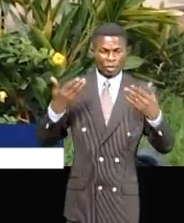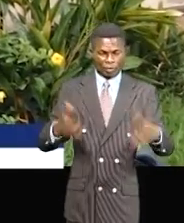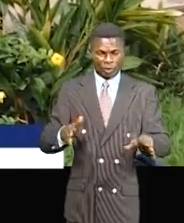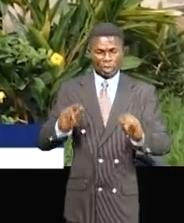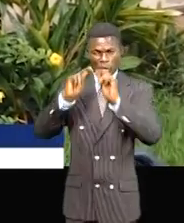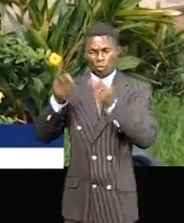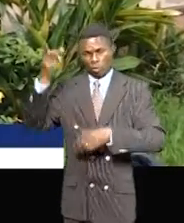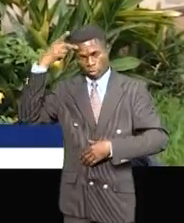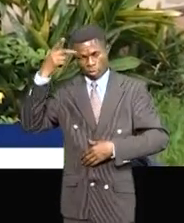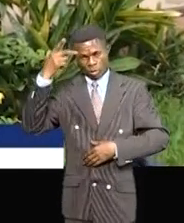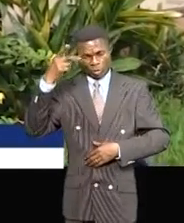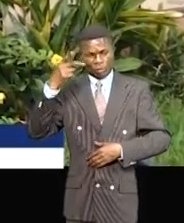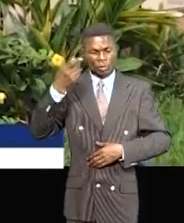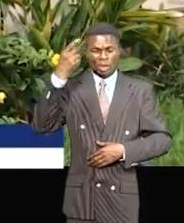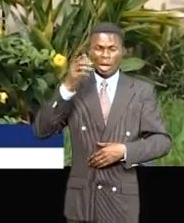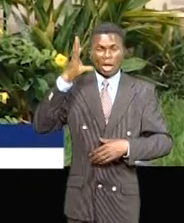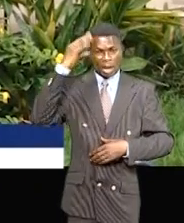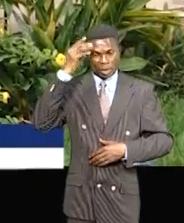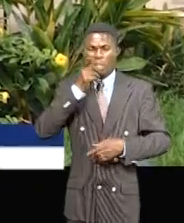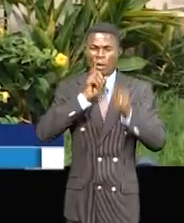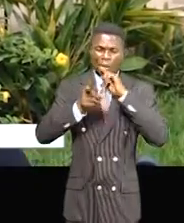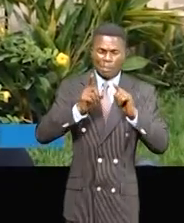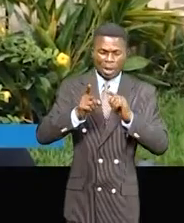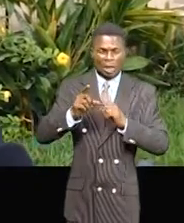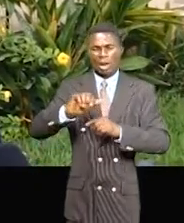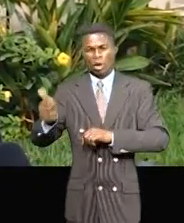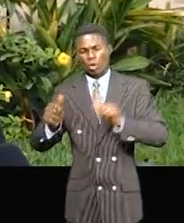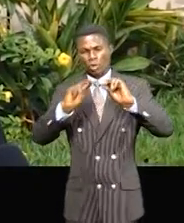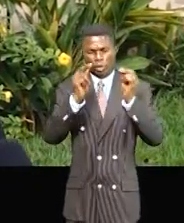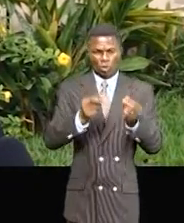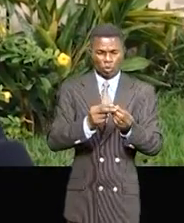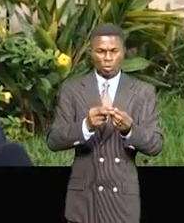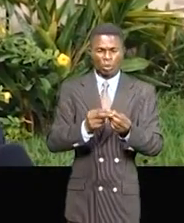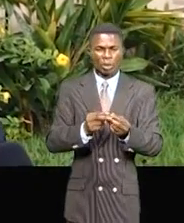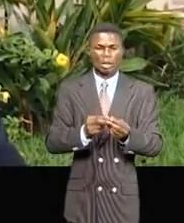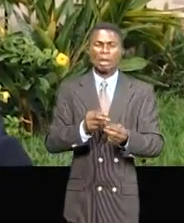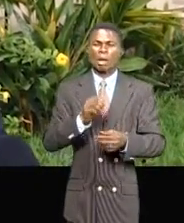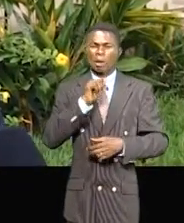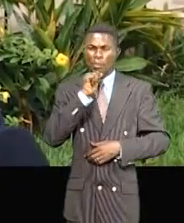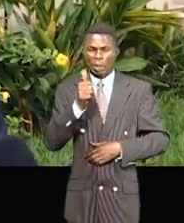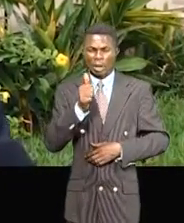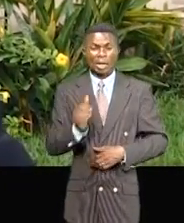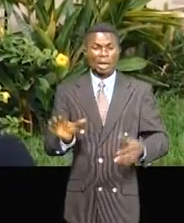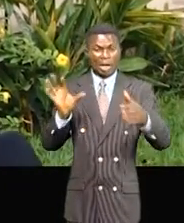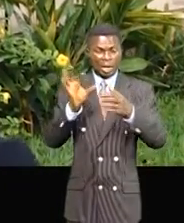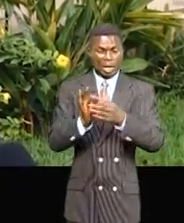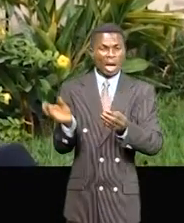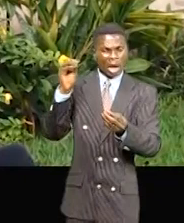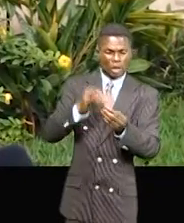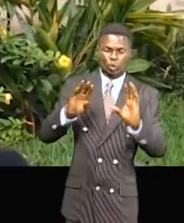c'est place à ces échanges pour pouvoir arriver à ce gouvernement. Non seulement inclusif, parce que nous avions